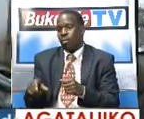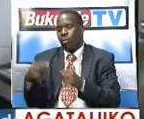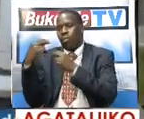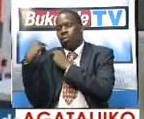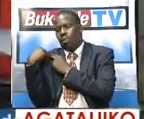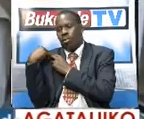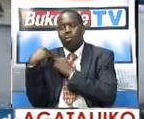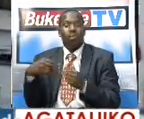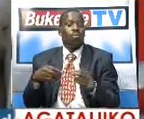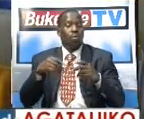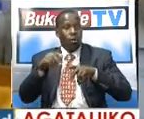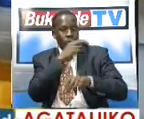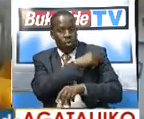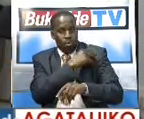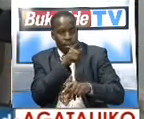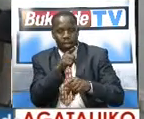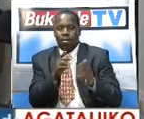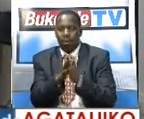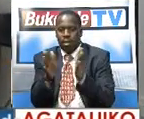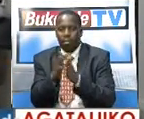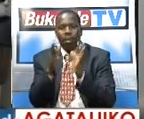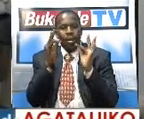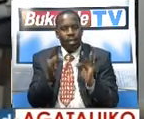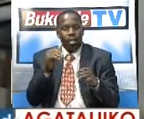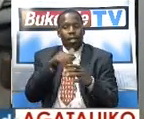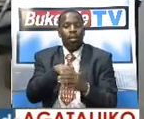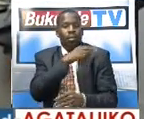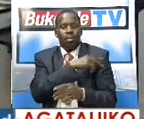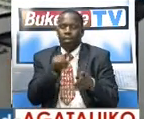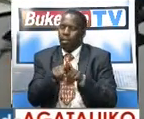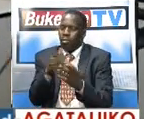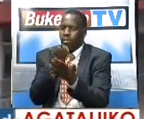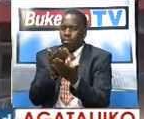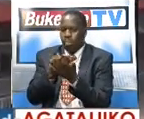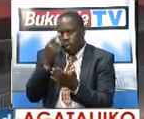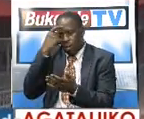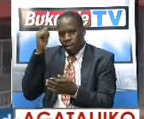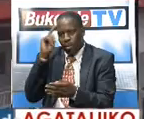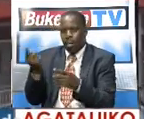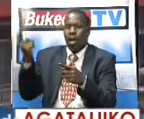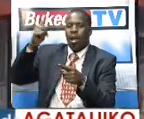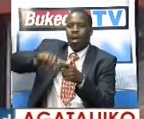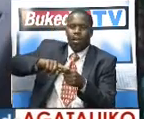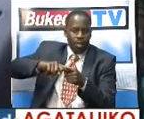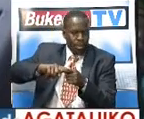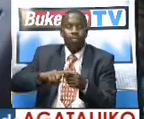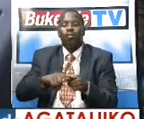Edward Nkurunziza ayanjulidde ebiri mu kizimbe ekipya n'asaba gavumenti ebongere ku bakozi olw'ensonga nti balinawo abasawo abatendeke mukaaga bokka.